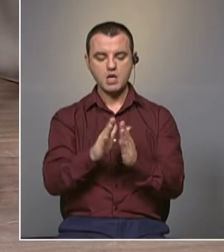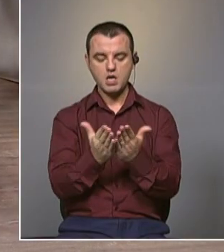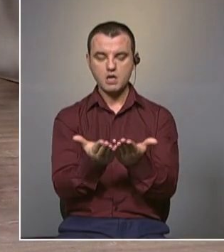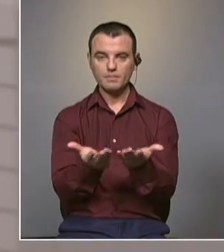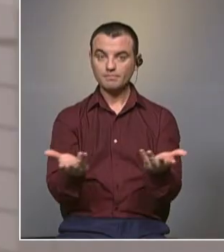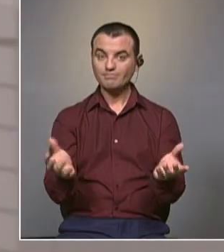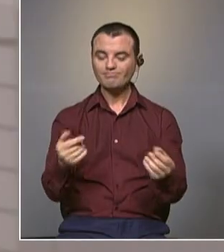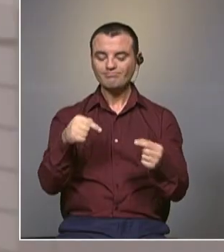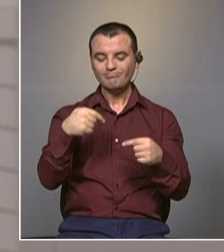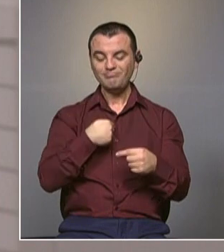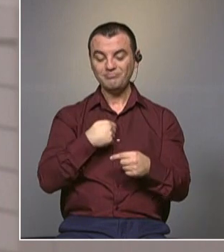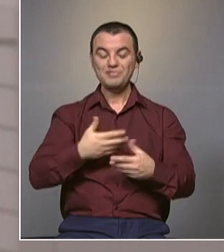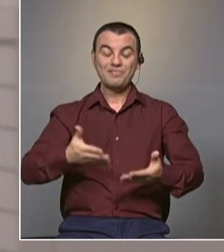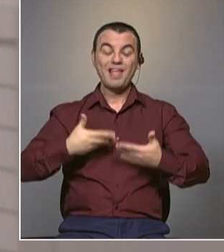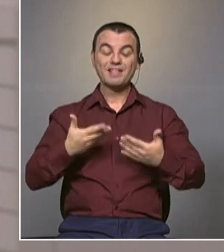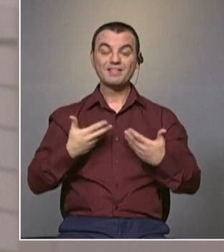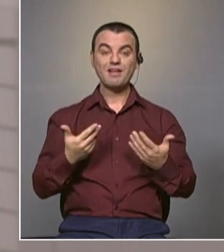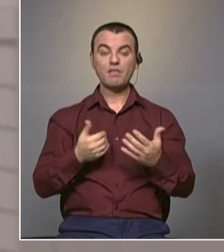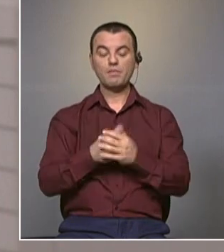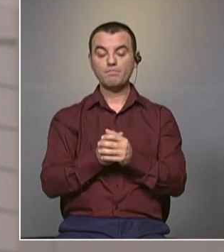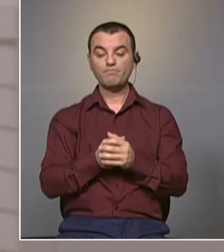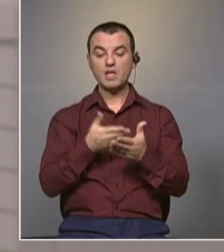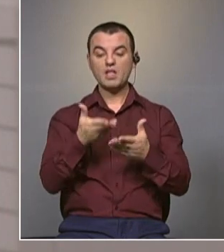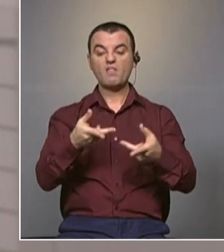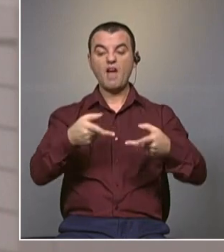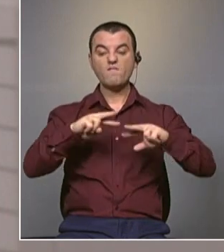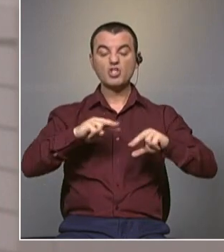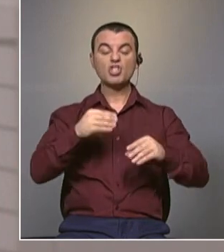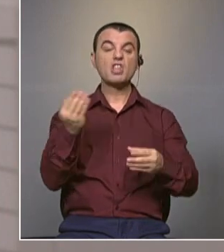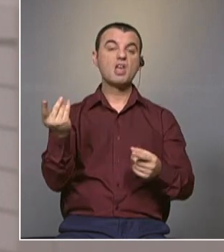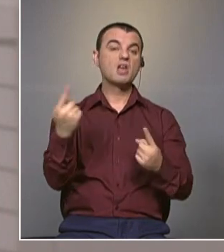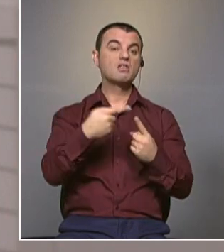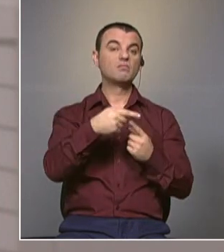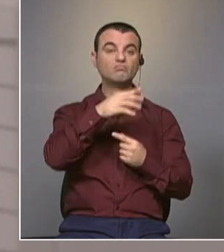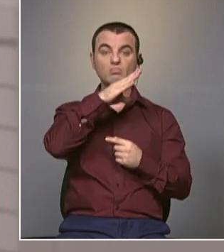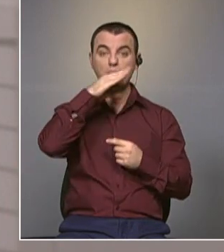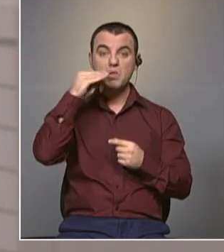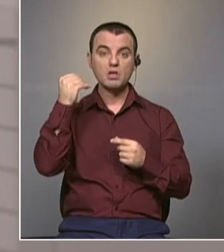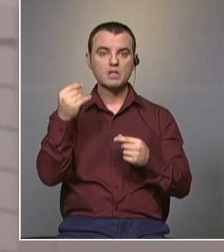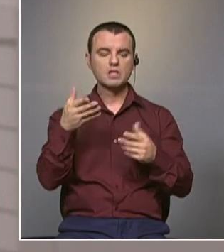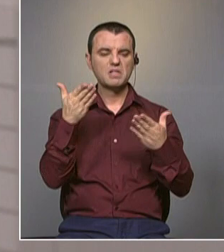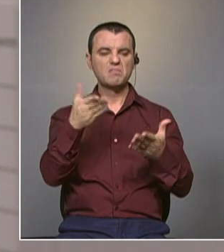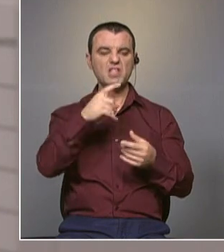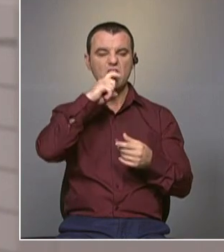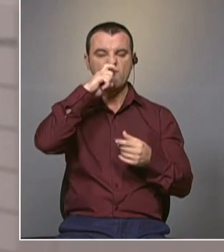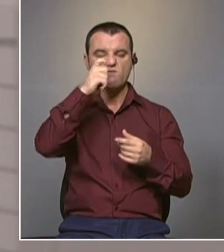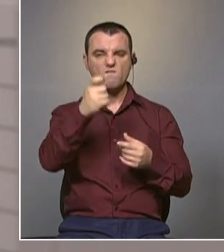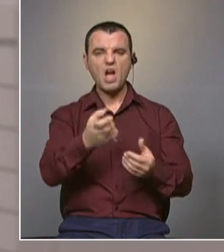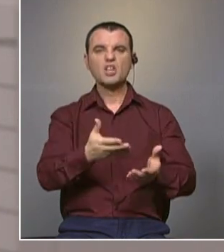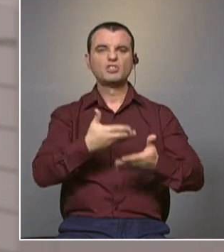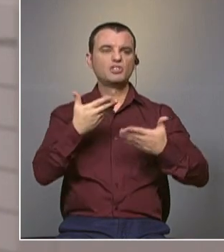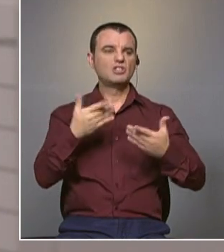но аз се радвам на това връщане към български. Някакви важни темели. Ще ни се